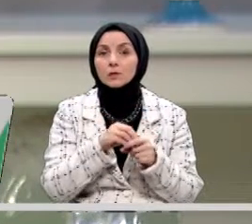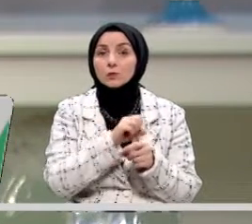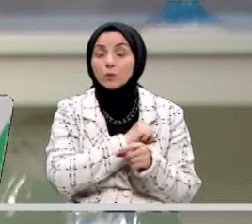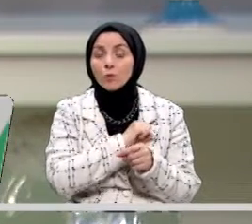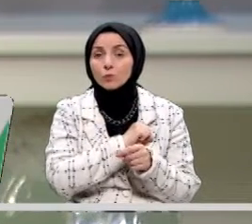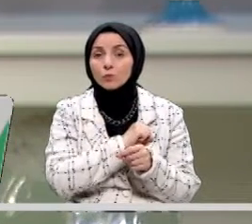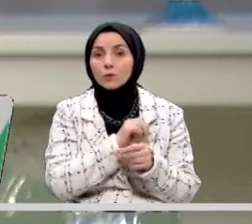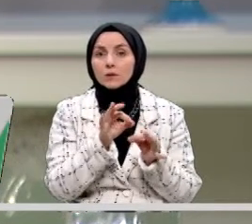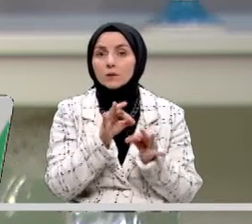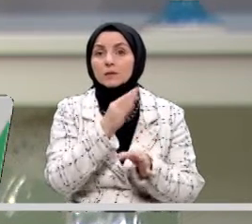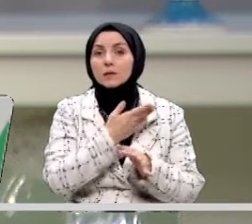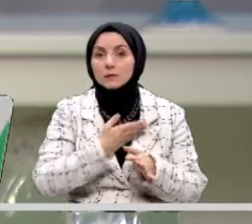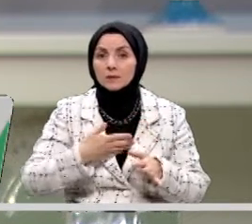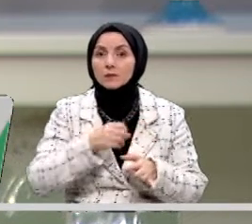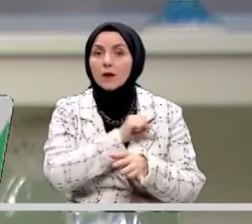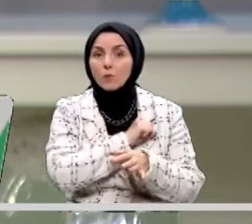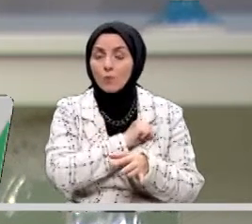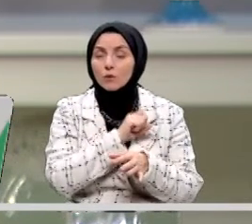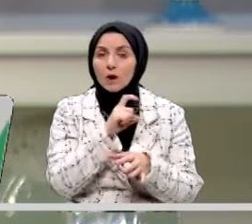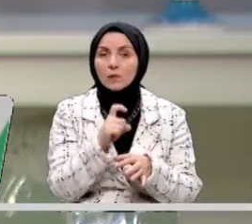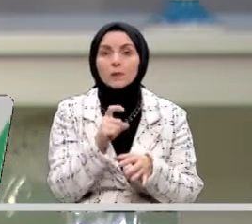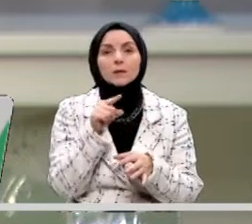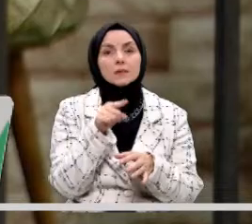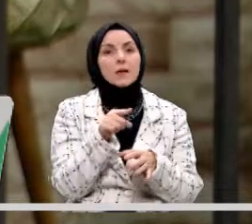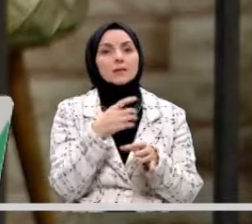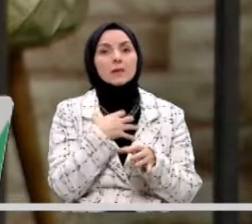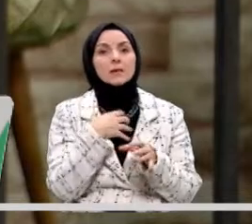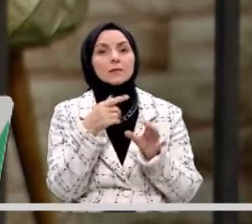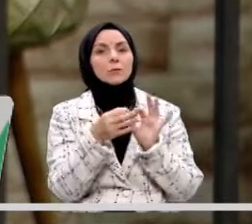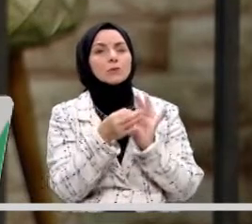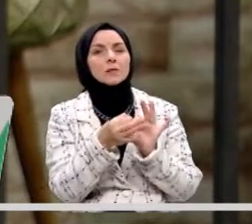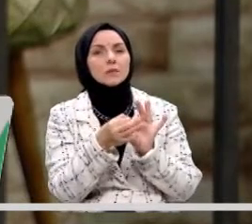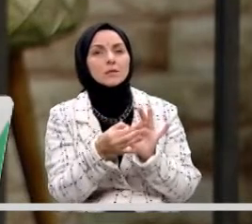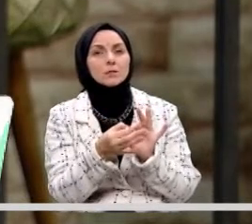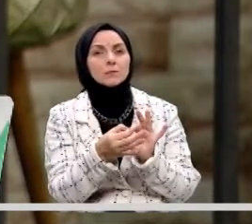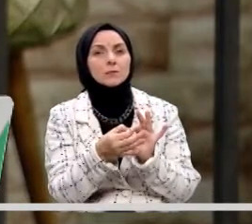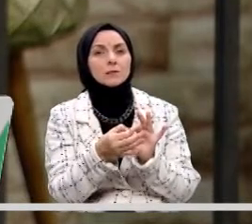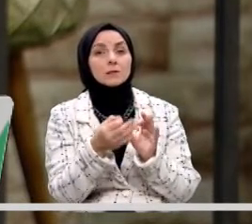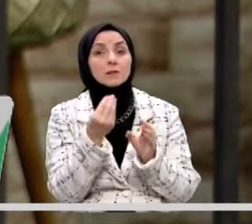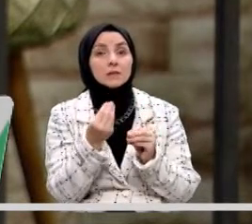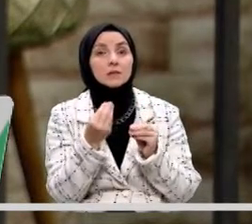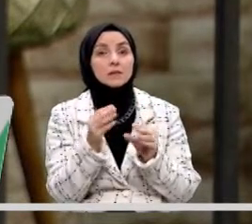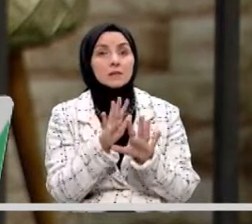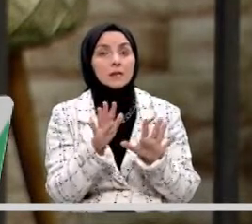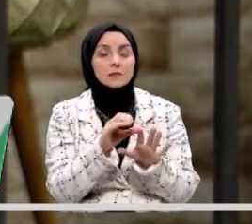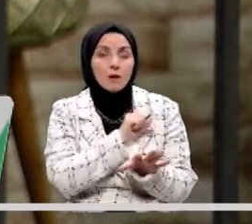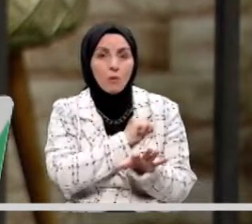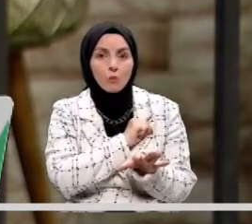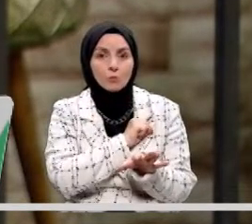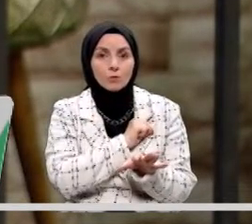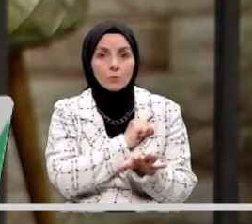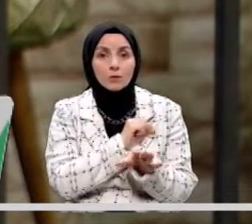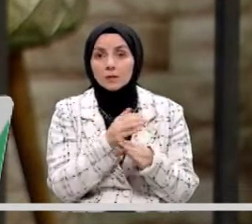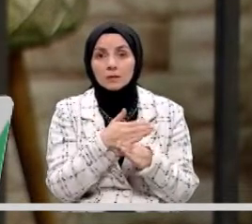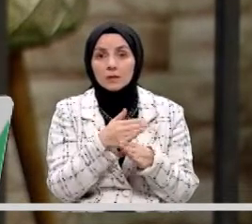Niye korkuyorsun Sen kendin onunla iletişimini iyi sağlayamadıysan kork arkadaşım yoksa niye Korksun Güven